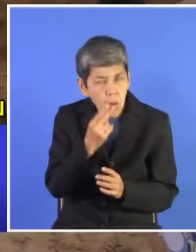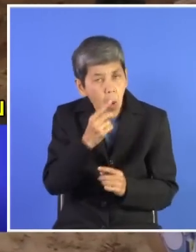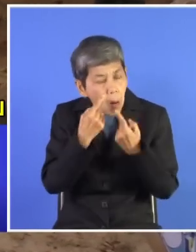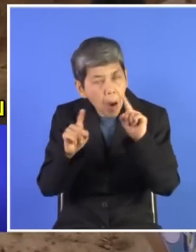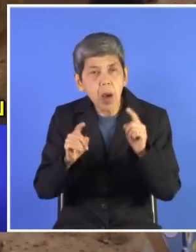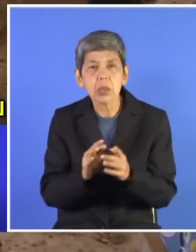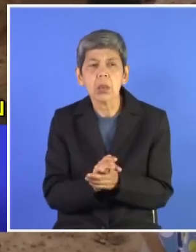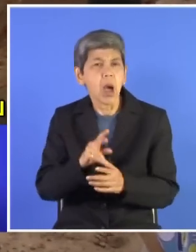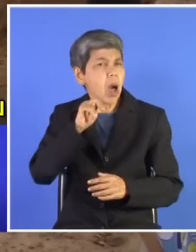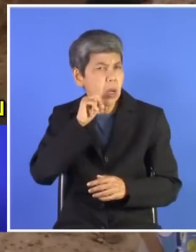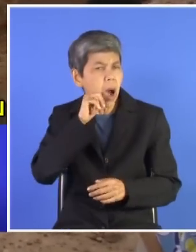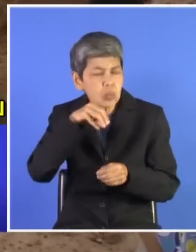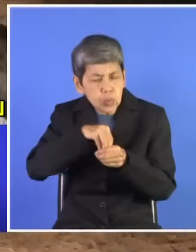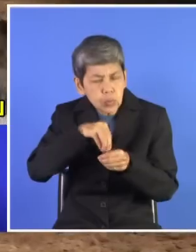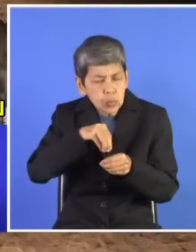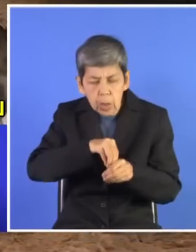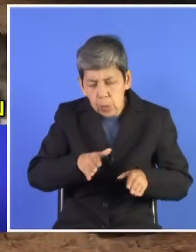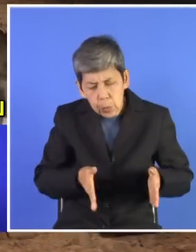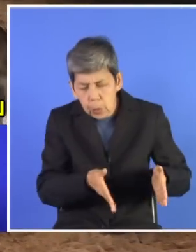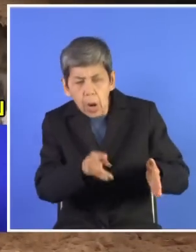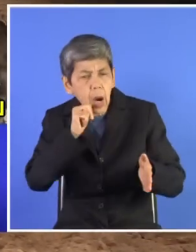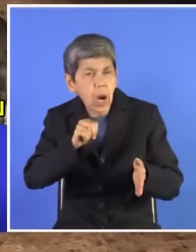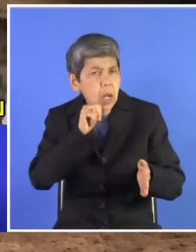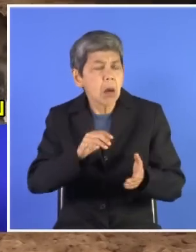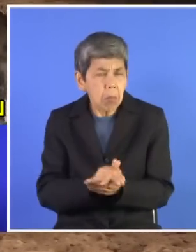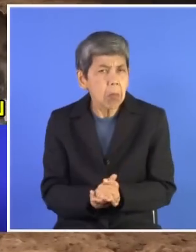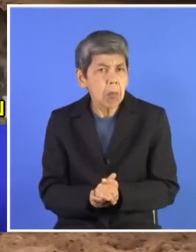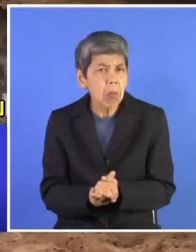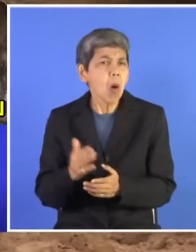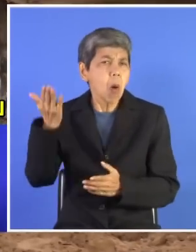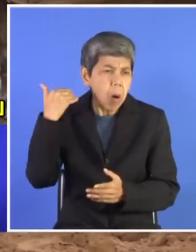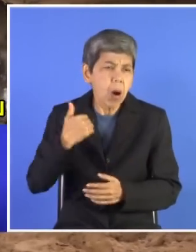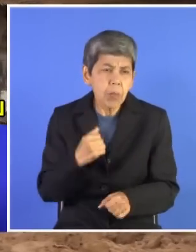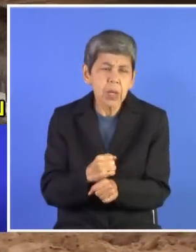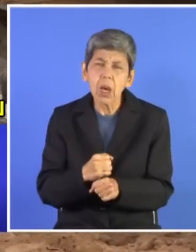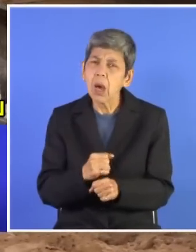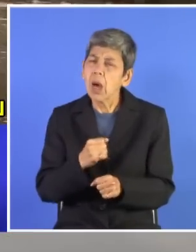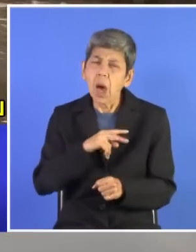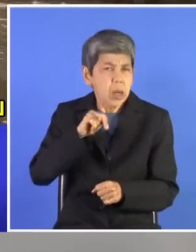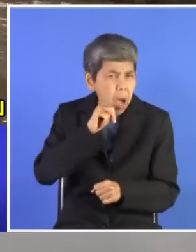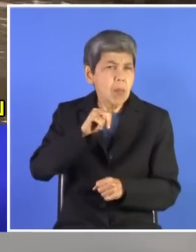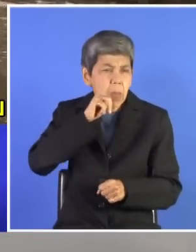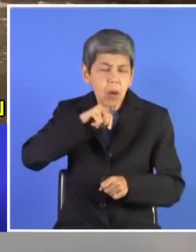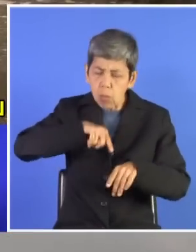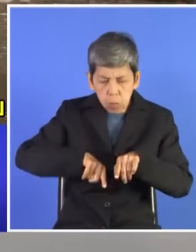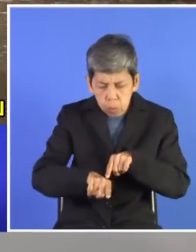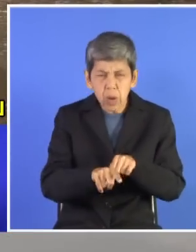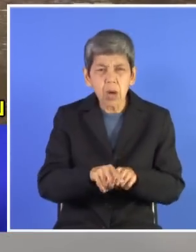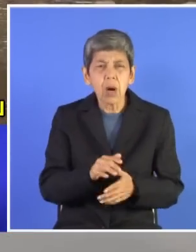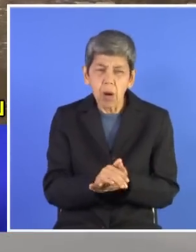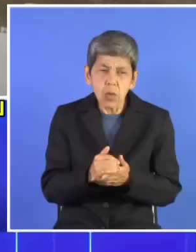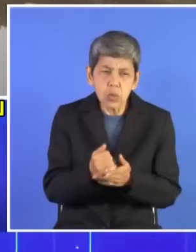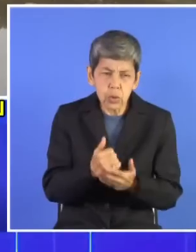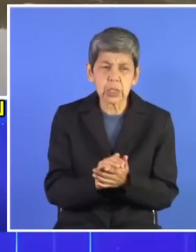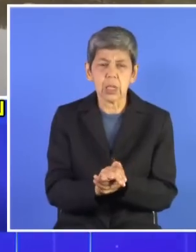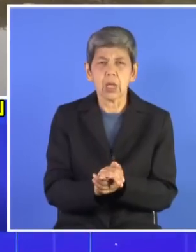เคียนเนี่ยชอบอยู่ในน้ำนะ เออ ใช่ไหมหรือไง นั่นน่ะสิ ที่ผ่านมาก็มีแต่ข่าวว่าเนี่ยอยู่ในน้ำบอกช่วยน้อยเออเนี่ยเย็น